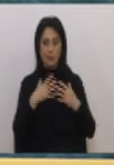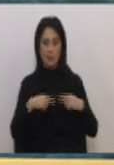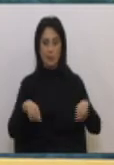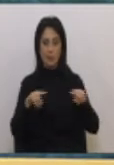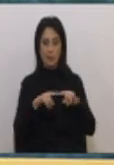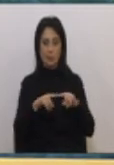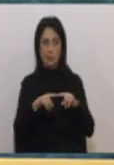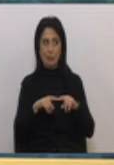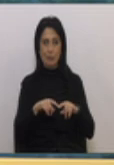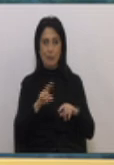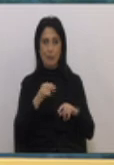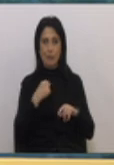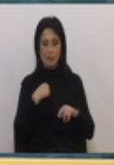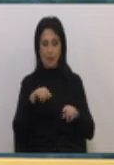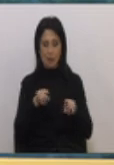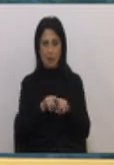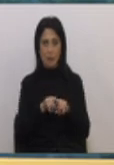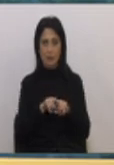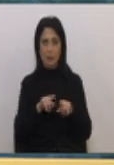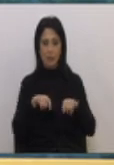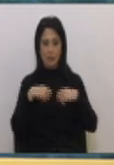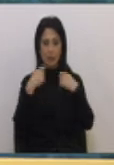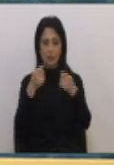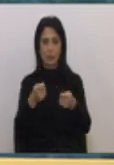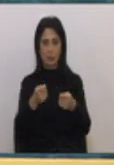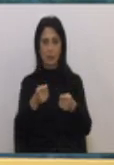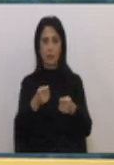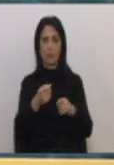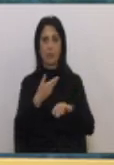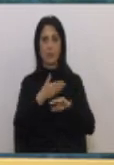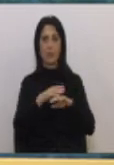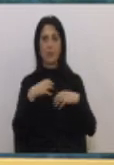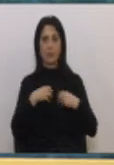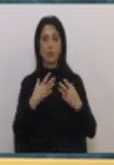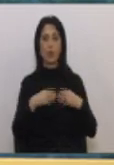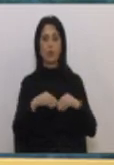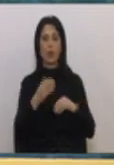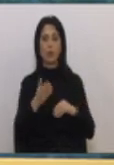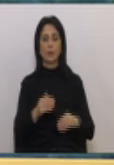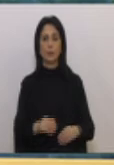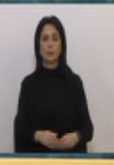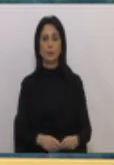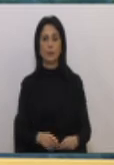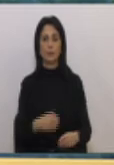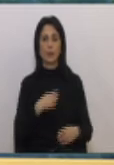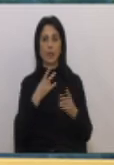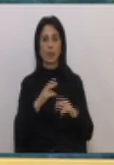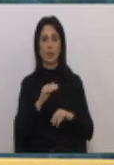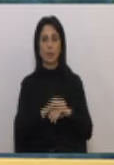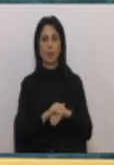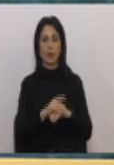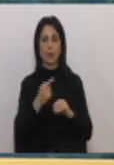საზოგადოება და ჩვენგანაც გადავცეთ სამძიმარი ამ ოჯახებს ამ ტრაგიკული